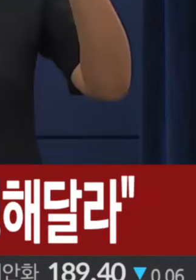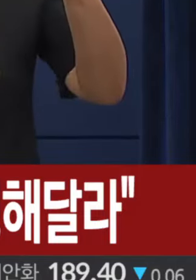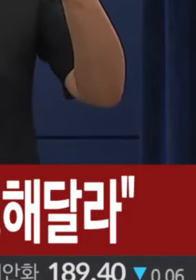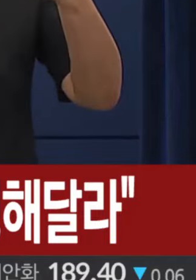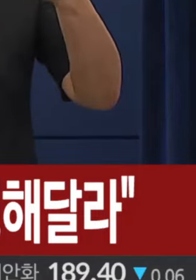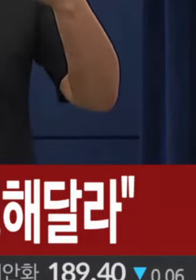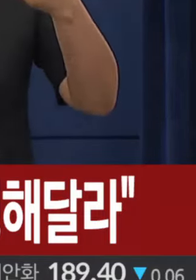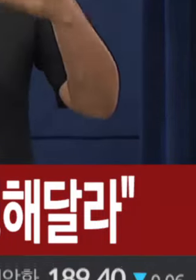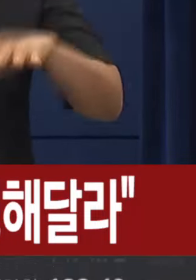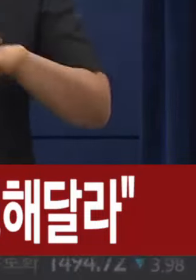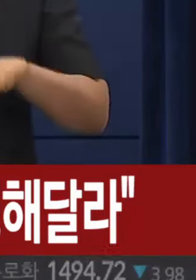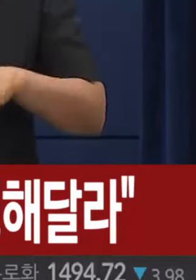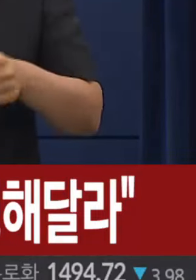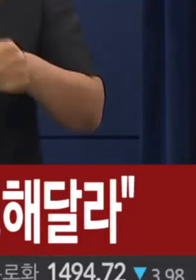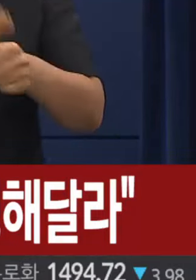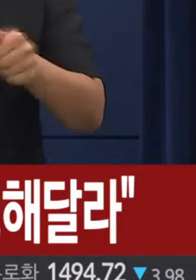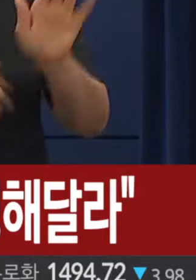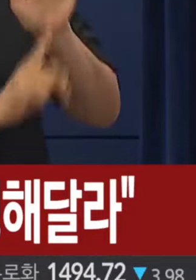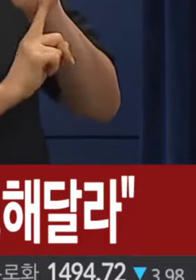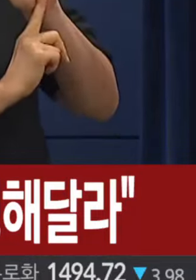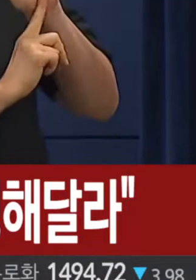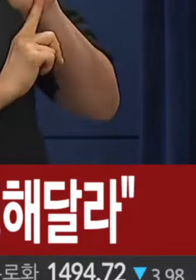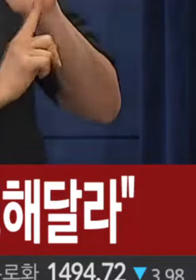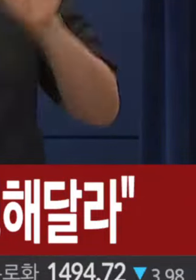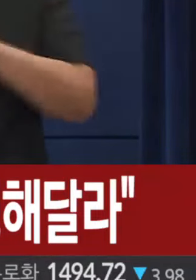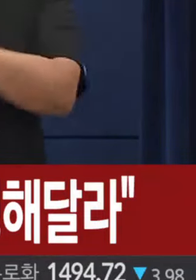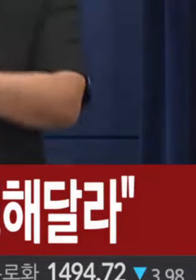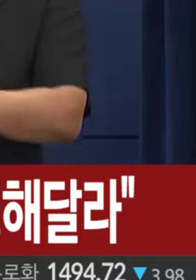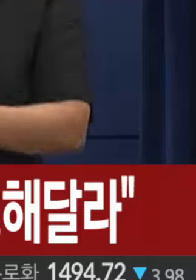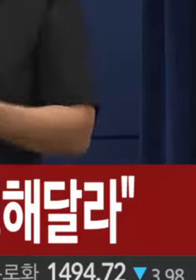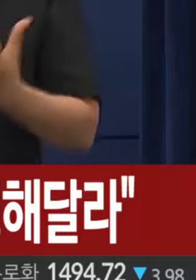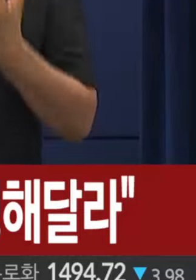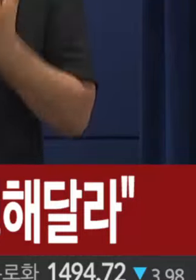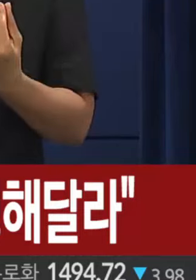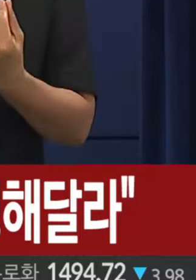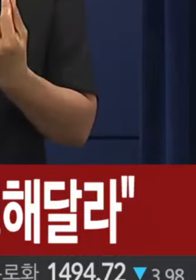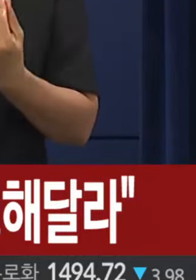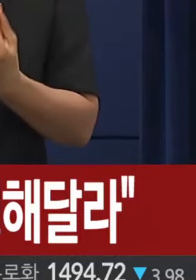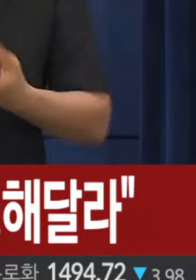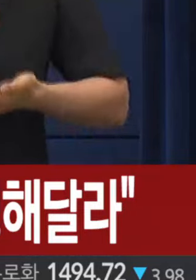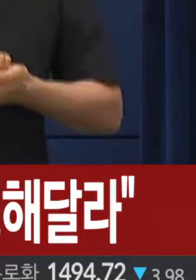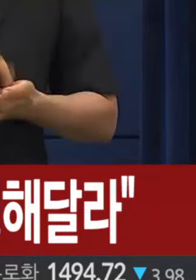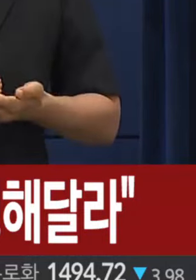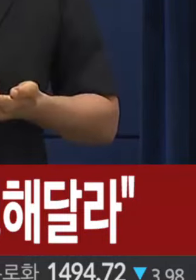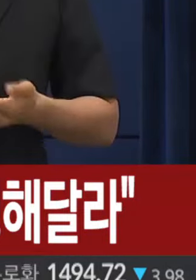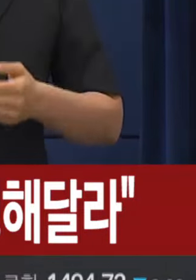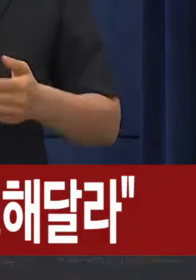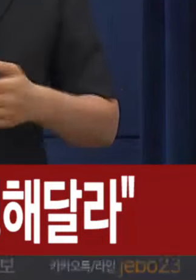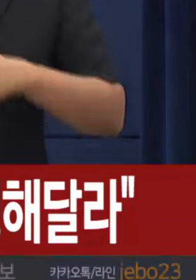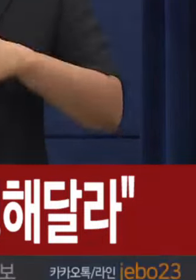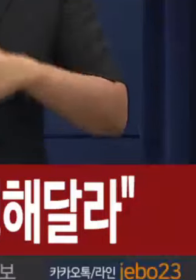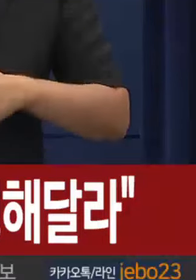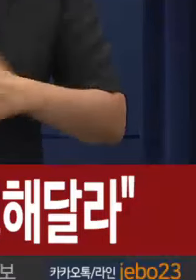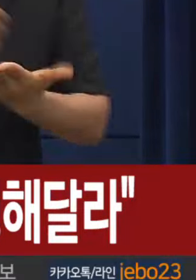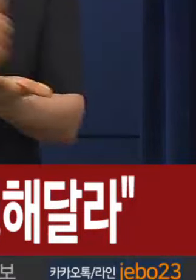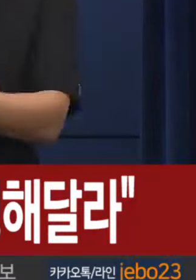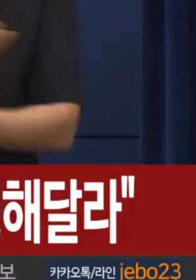전공의 모집은 예년과 같이 일부 과목에 한정하지 않고 결원이 생긴 모든